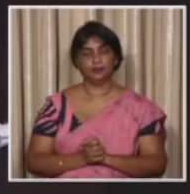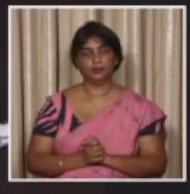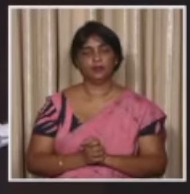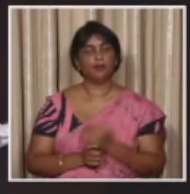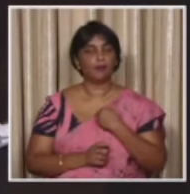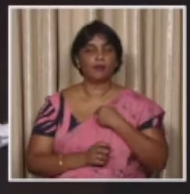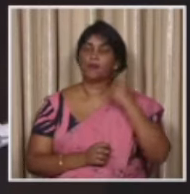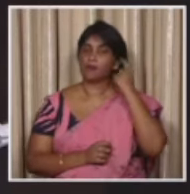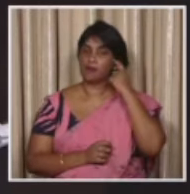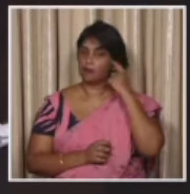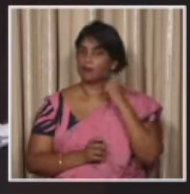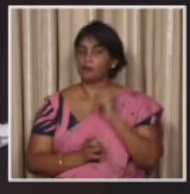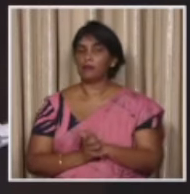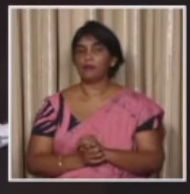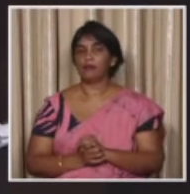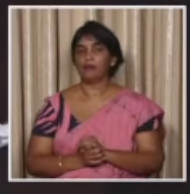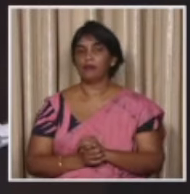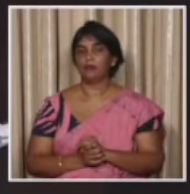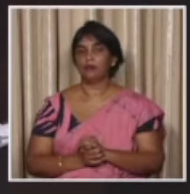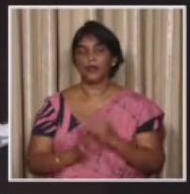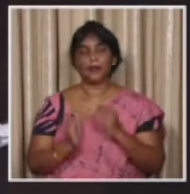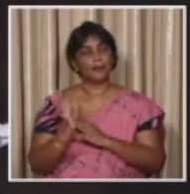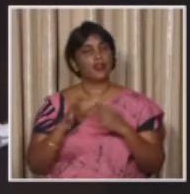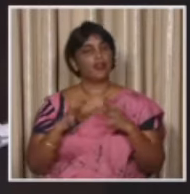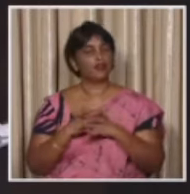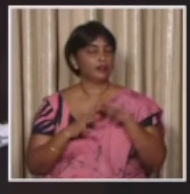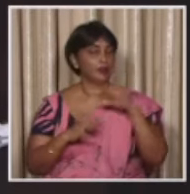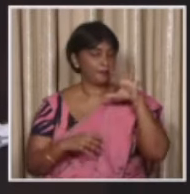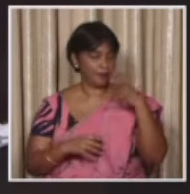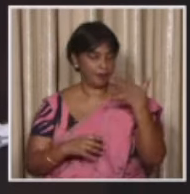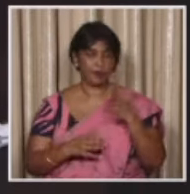අපි දන්නවා මෙගාවට් 500ක